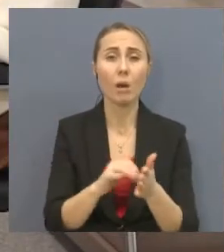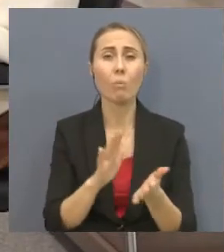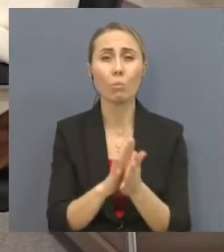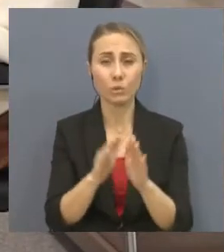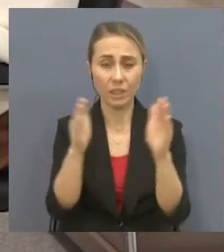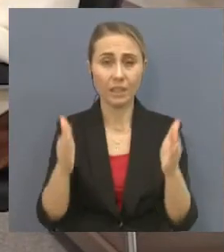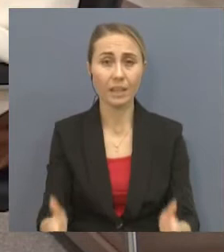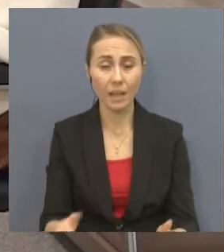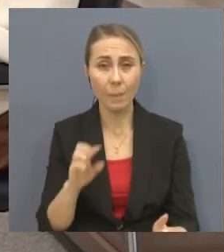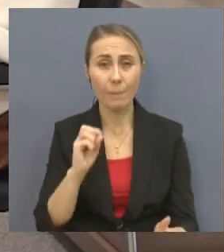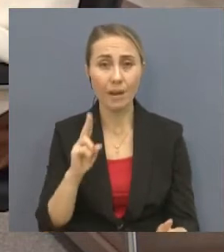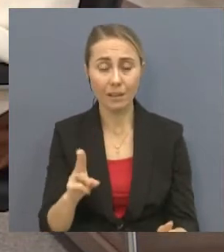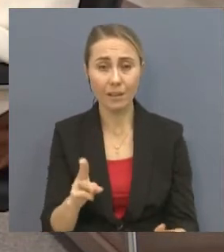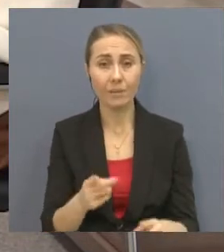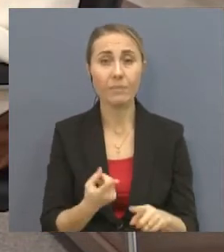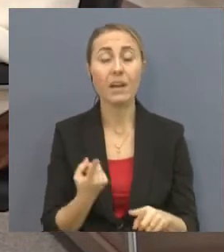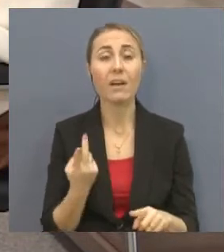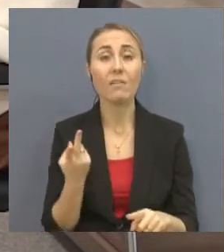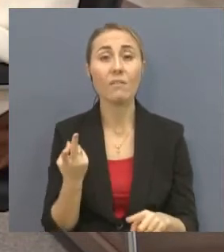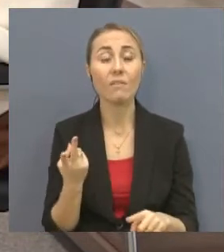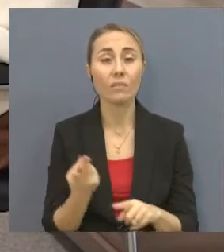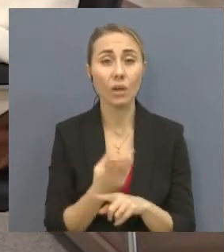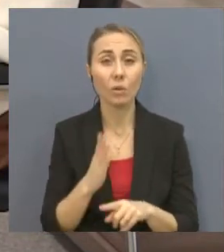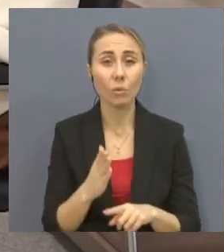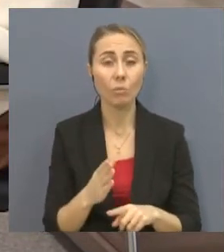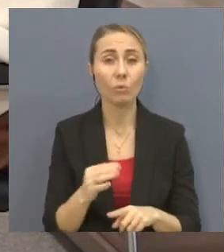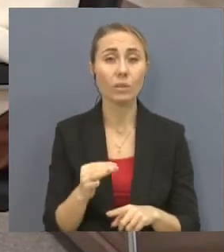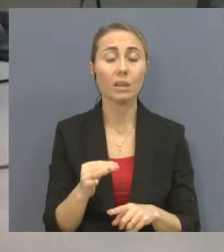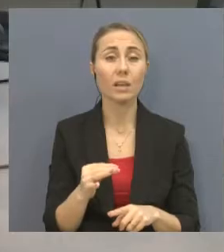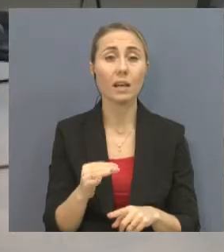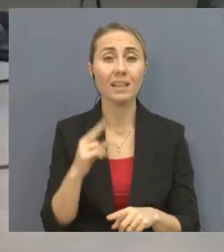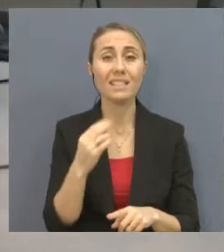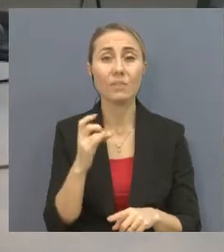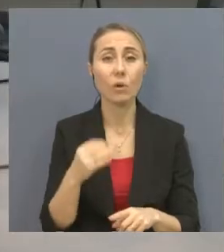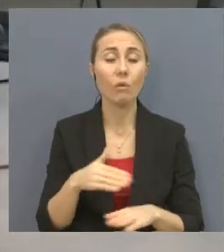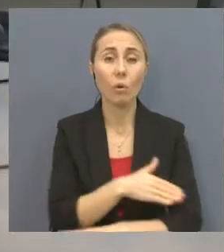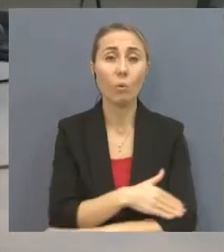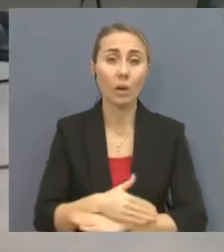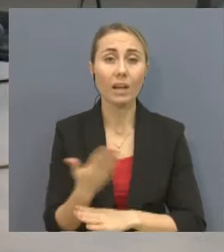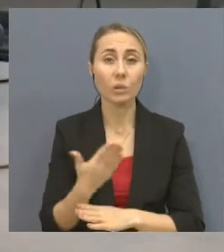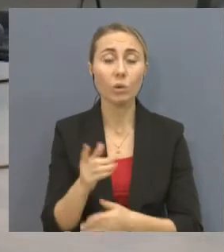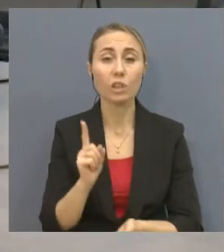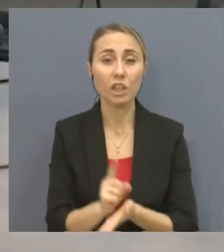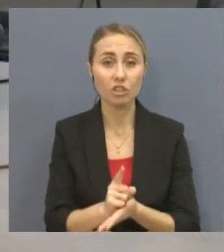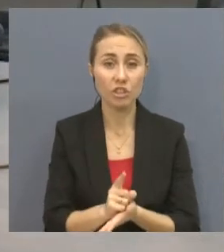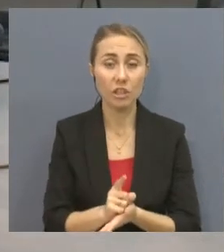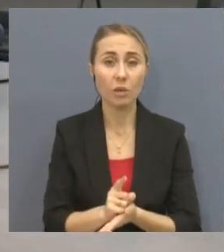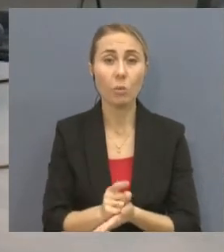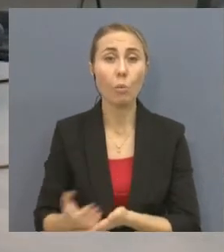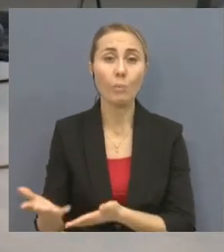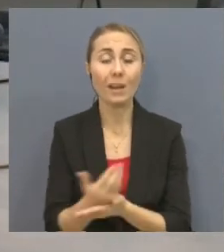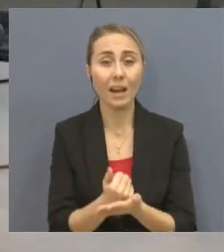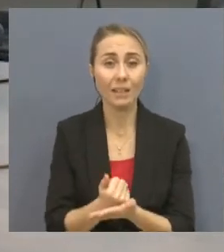второе это будут оцифрованы и определены улице которые должны убираться механизировано